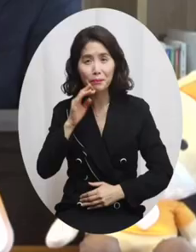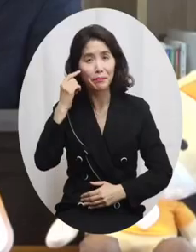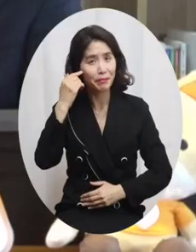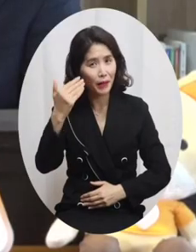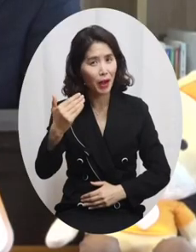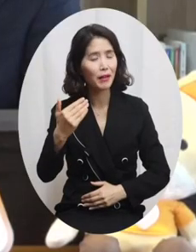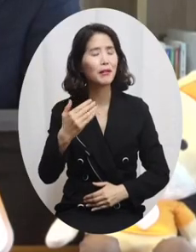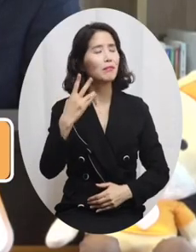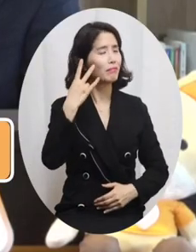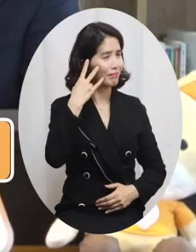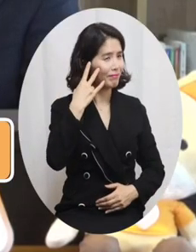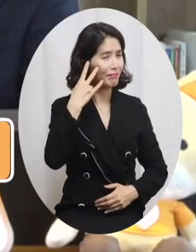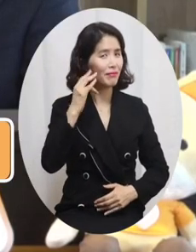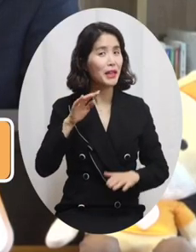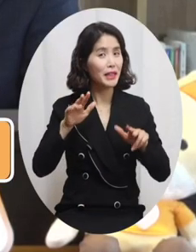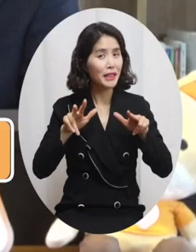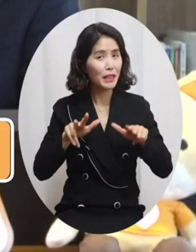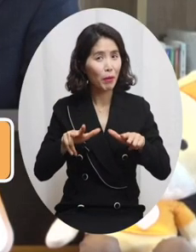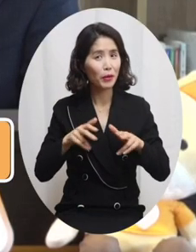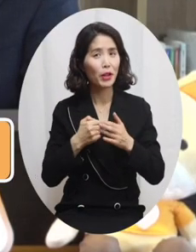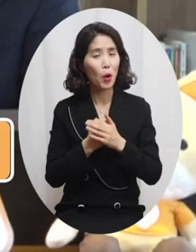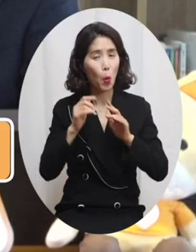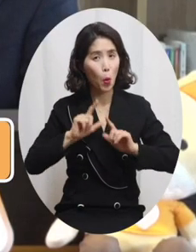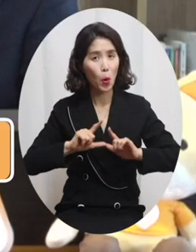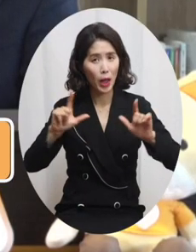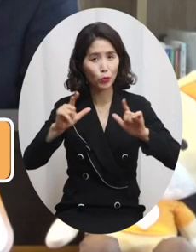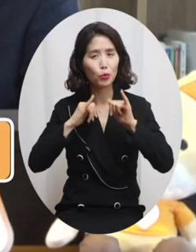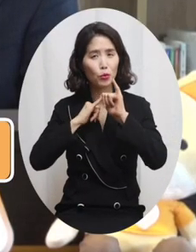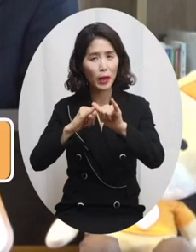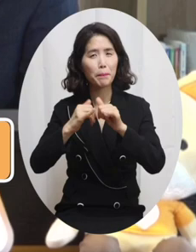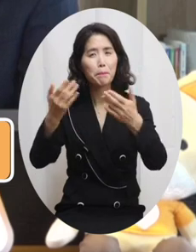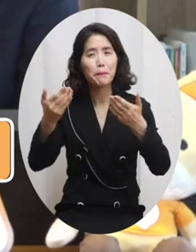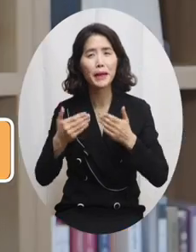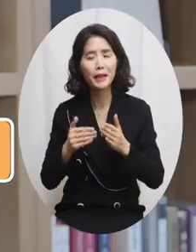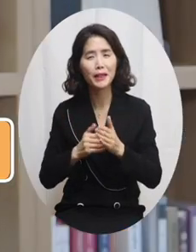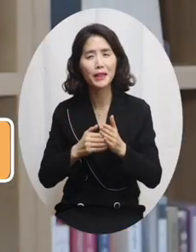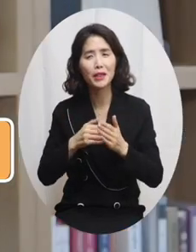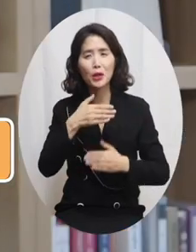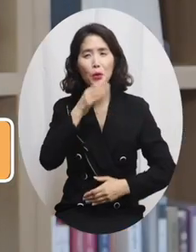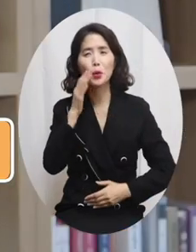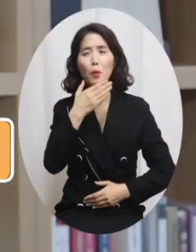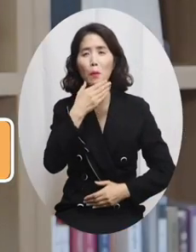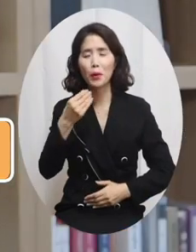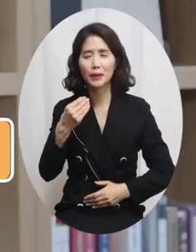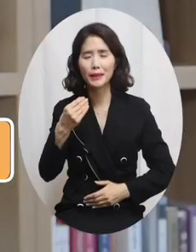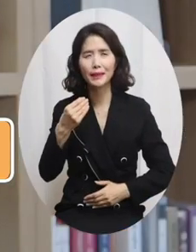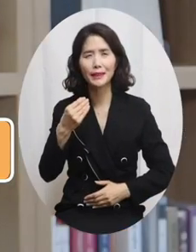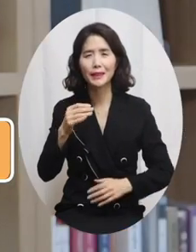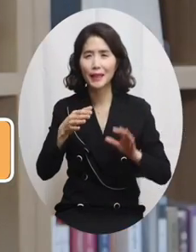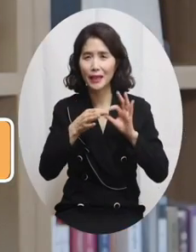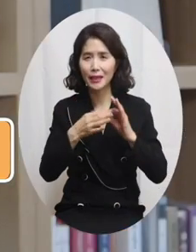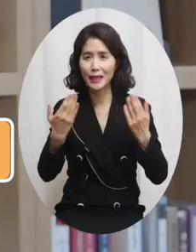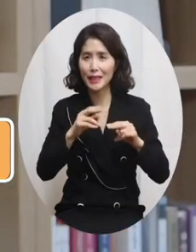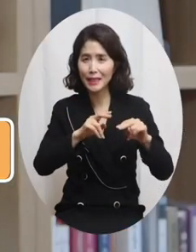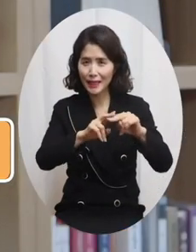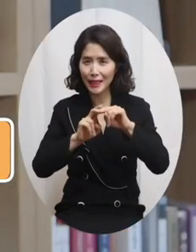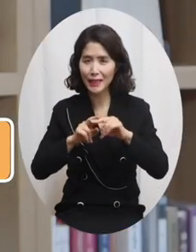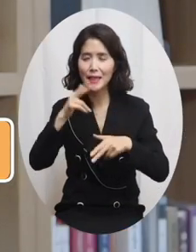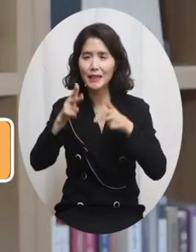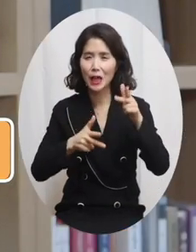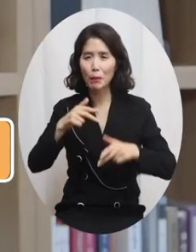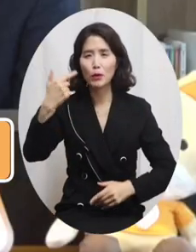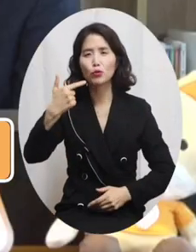맞습니까? 예, 이번에 저희가 올해도 받았죠. 그 노인 일자리 대상을 받았는데 한 6천여 분을 저희가